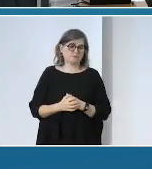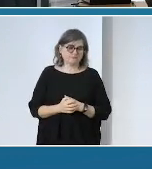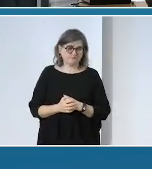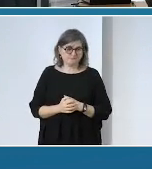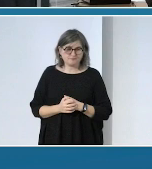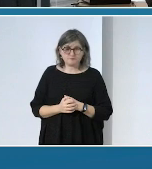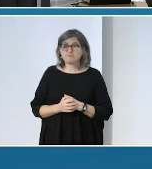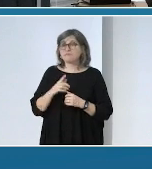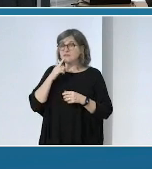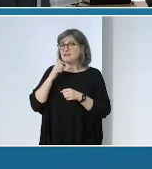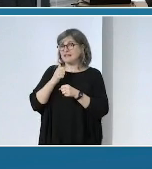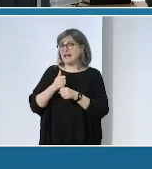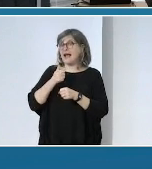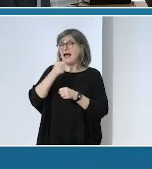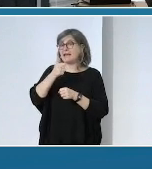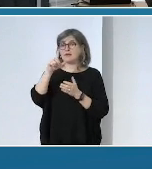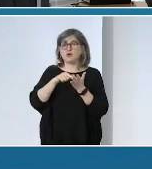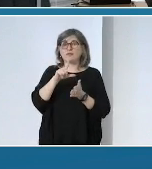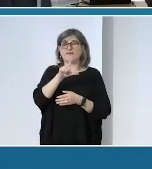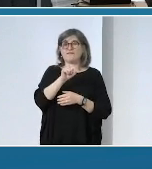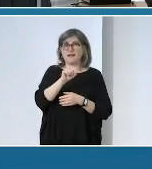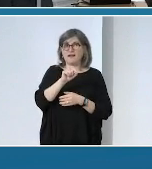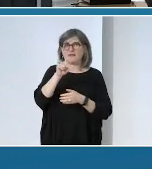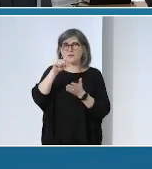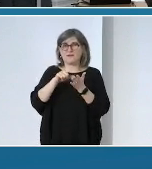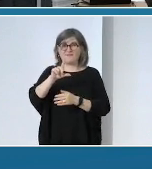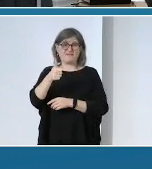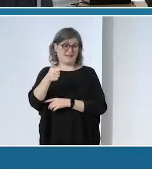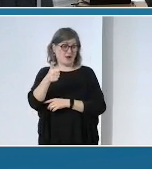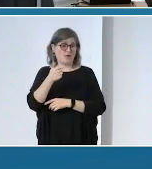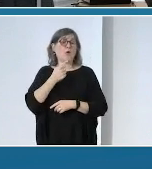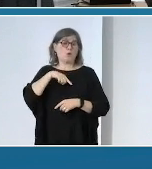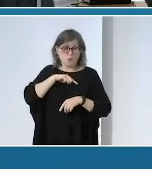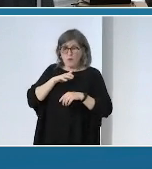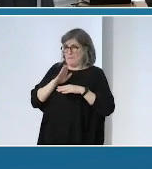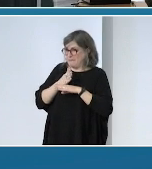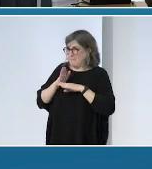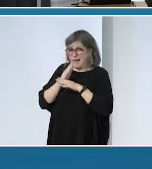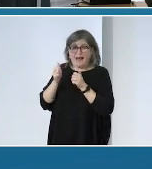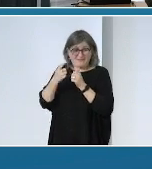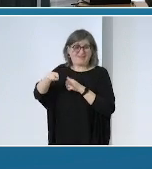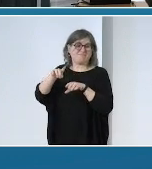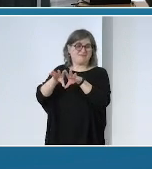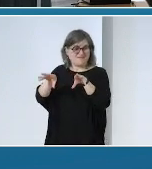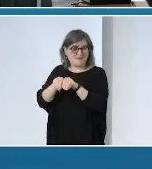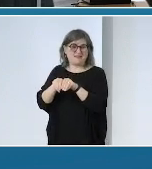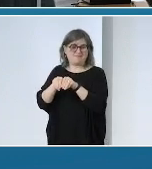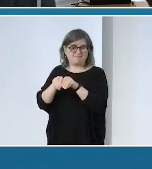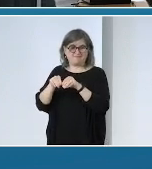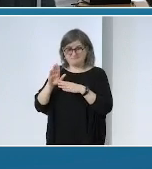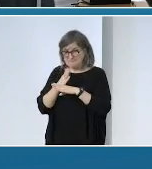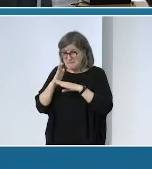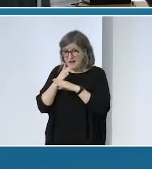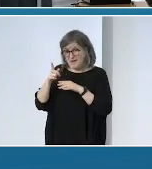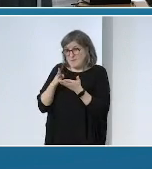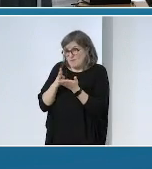Donc l'année suivante, l'année scolaire 2020-2021, on accompagne toute la famille d'Émilie dans leur projet de vie autour